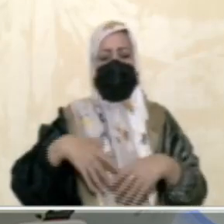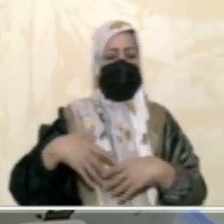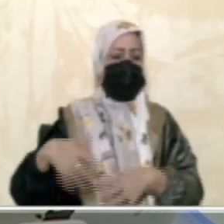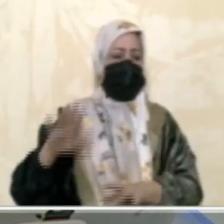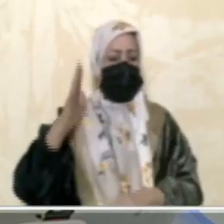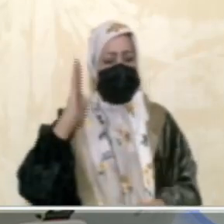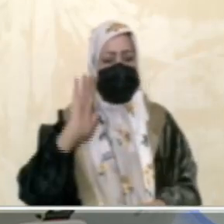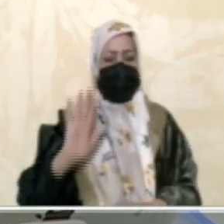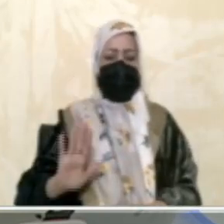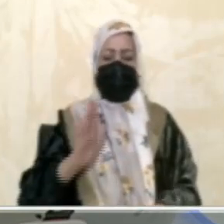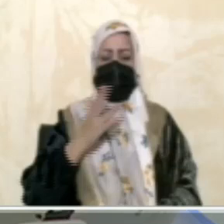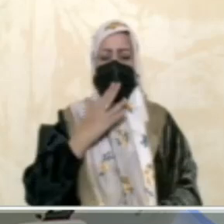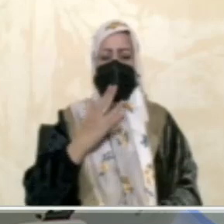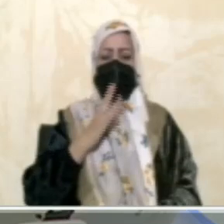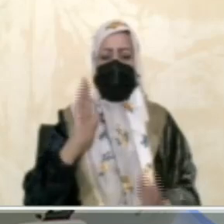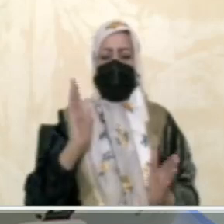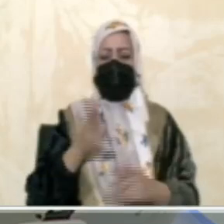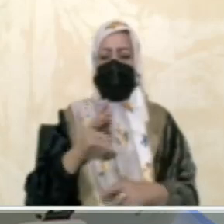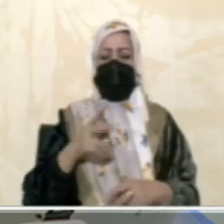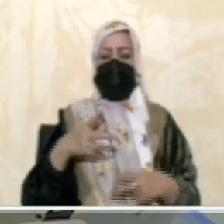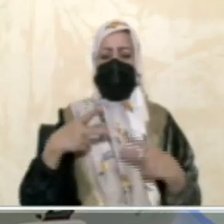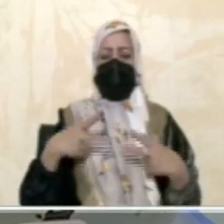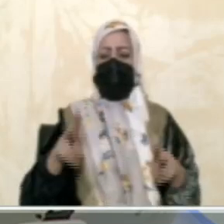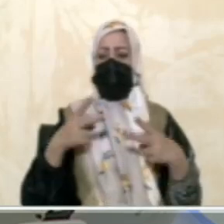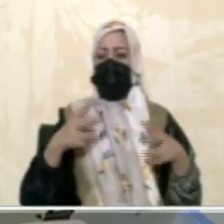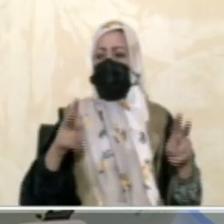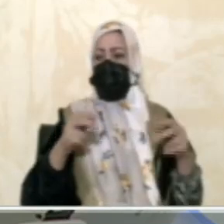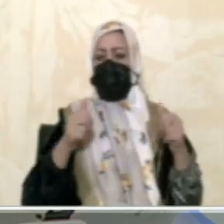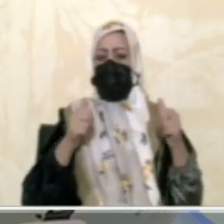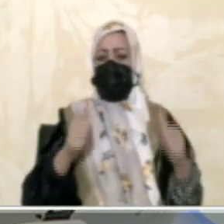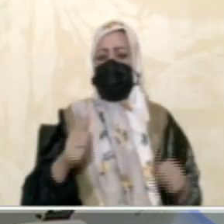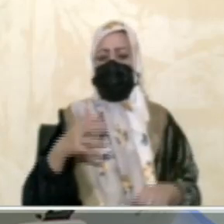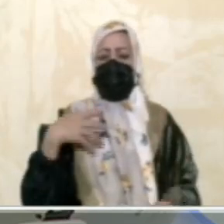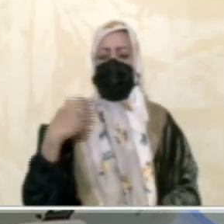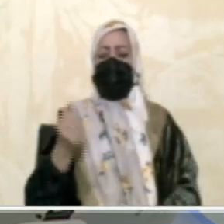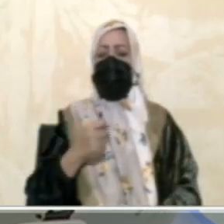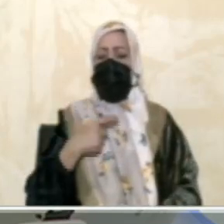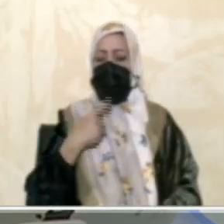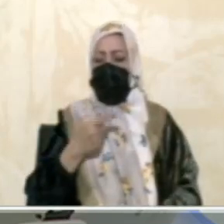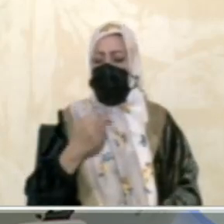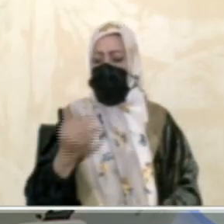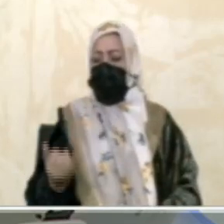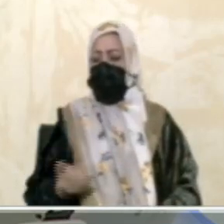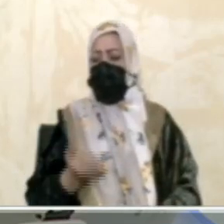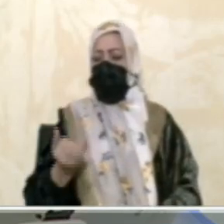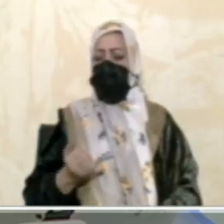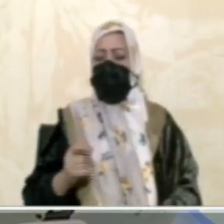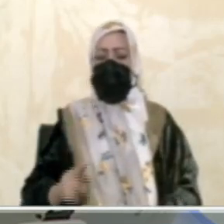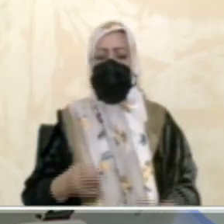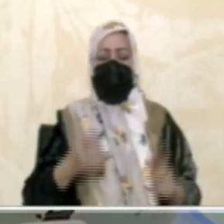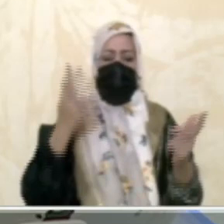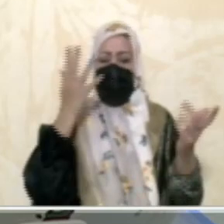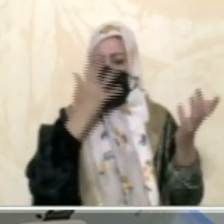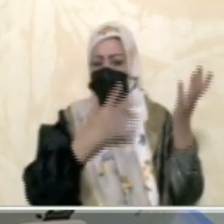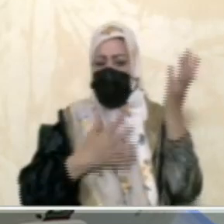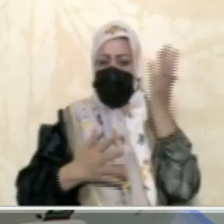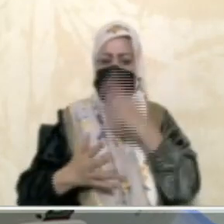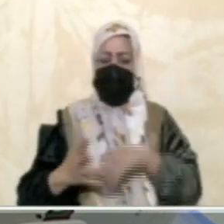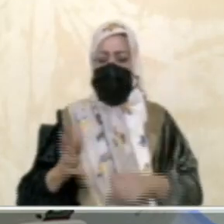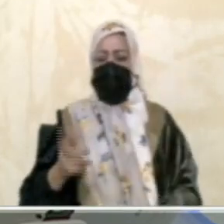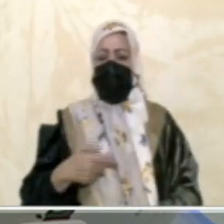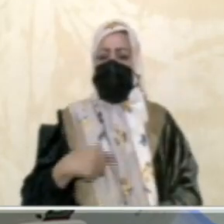وتركوا قضايا الامه وشغلوا الناس وشغلوا الناس بهذه القضايا الفرعيه التي ذكرها الفقهاء